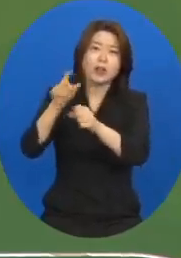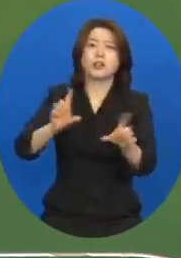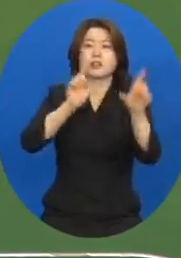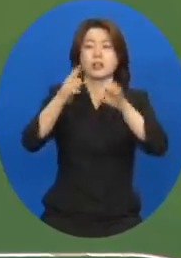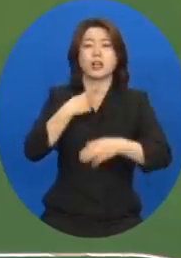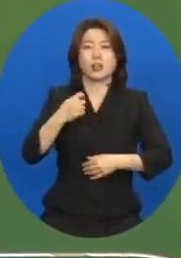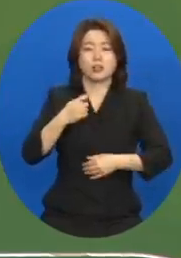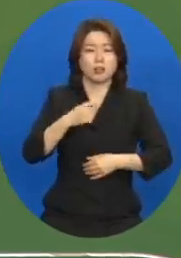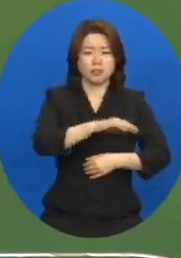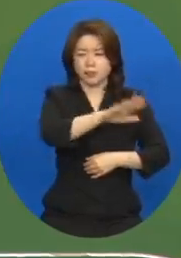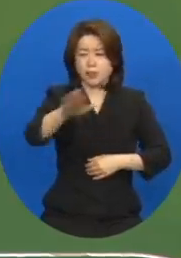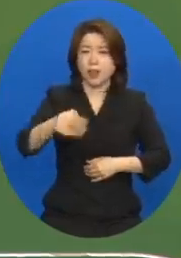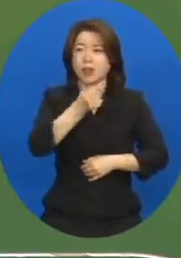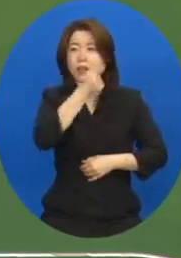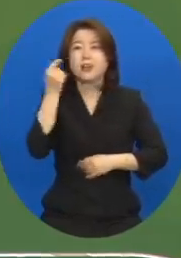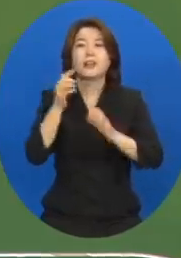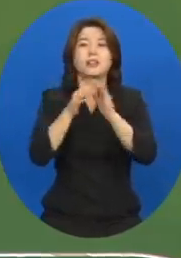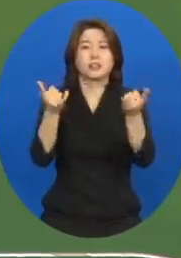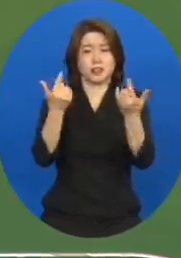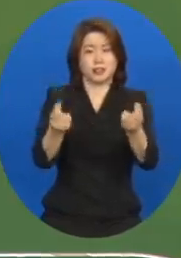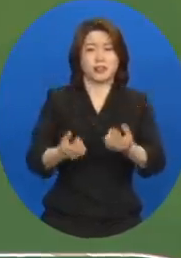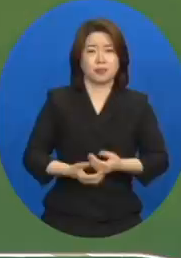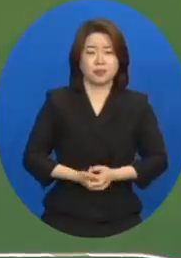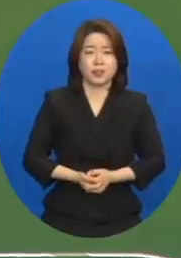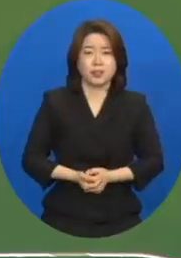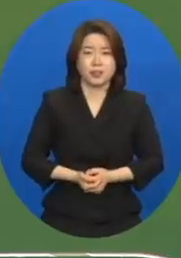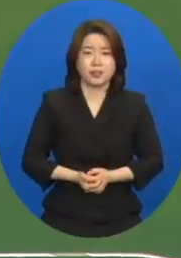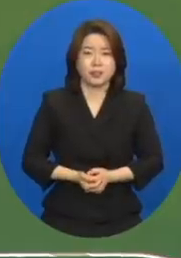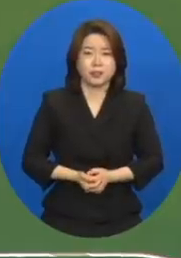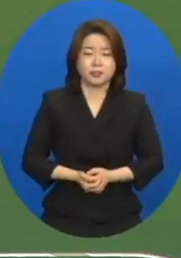다 증인들입니다.